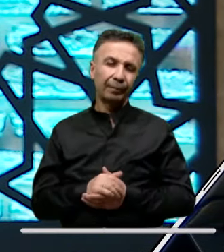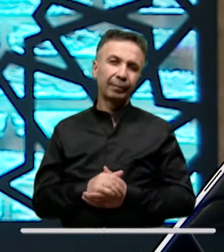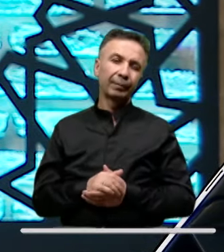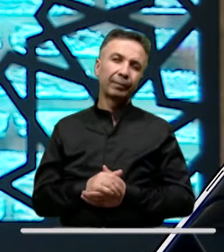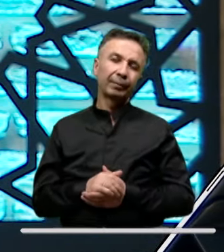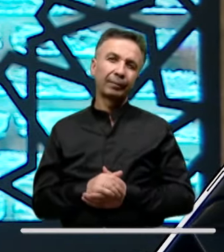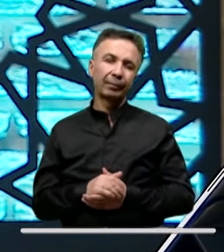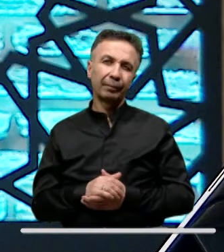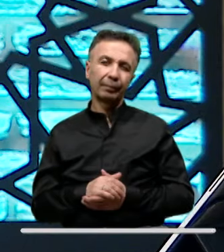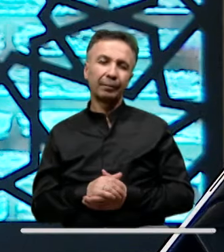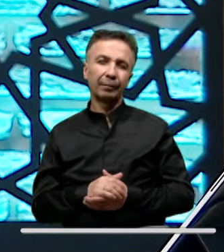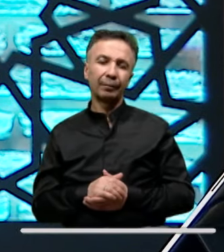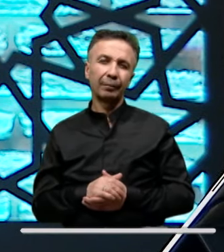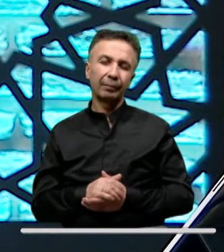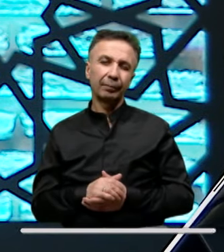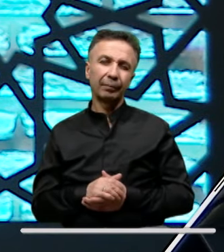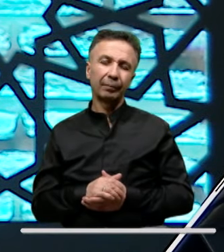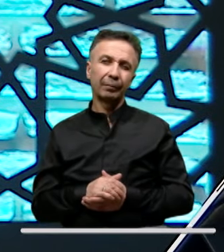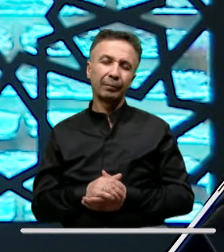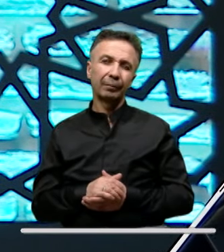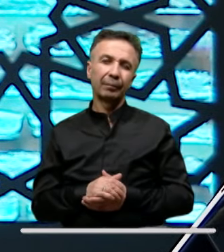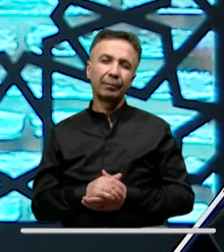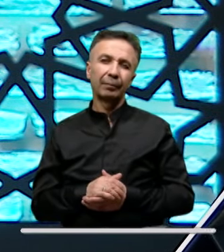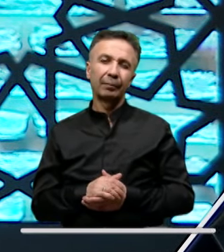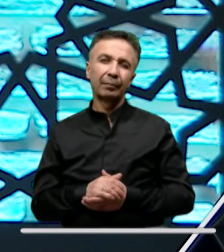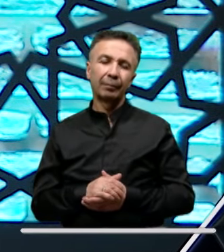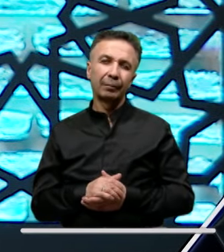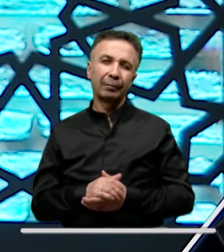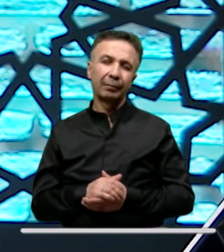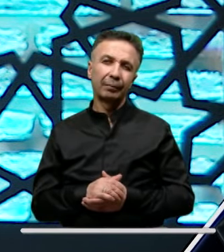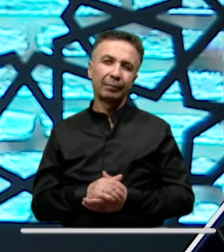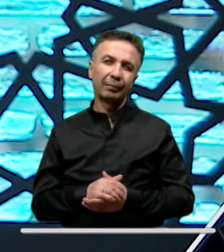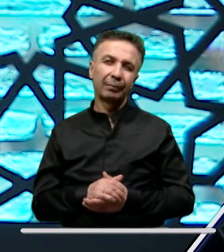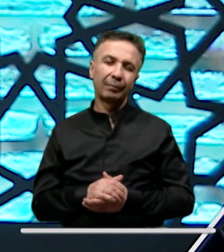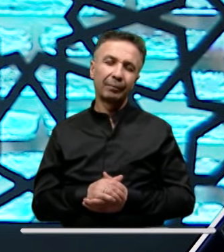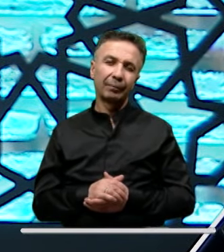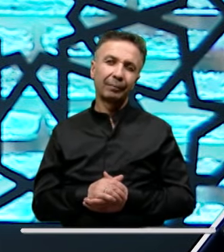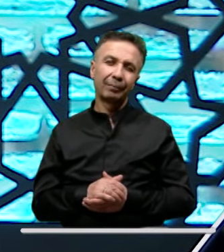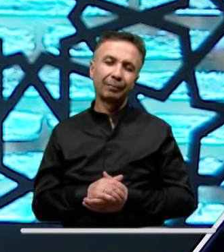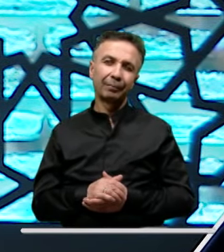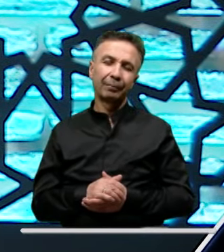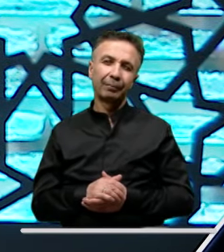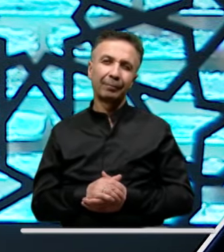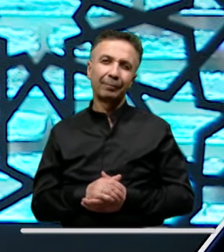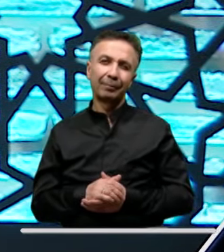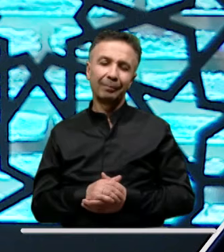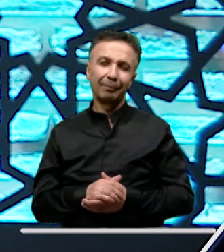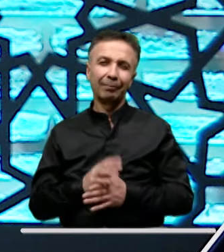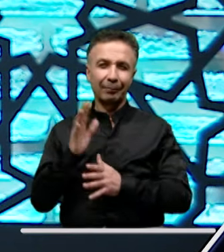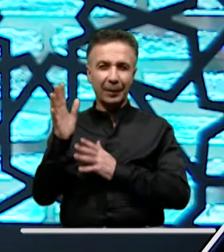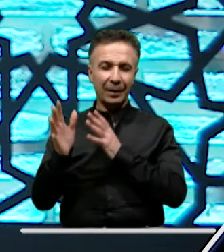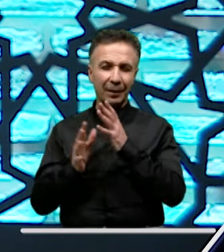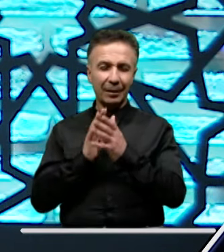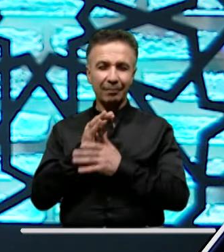dua edin. Hep burada bana ve hocama dua ediyorsunuz ama kameramanlar var. Hemen ekranın sağ alt köşesinde işaret